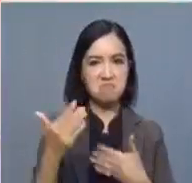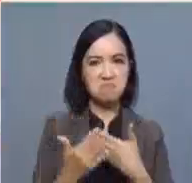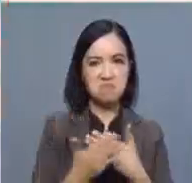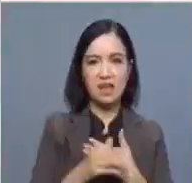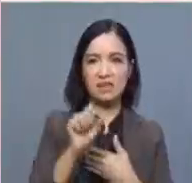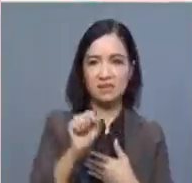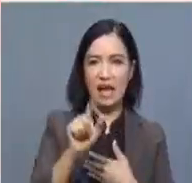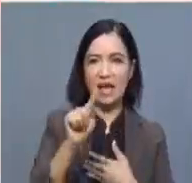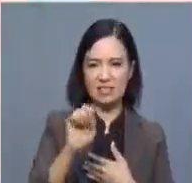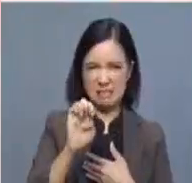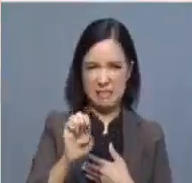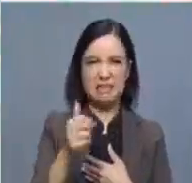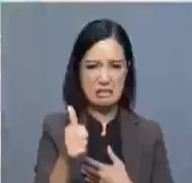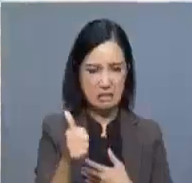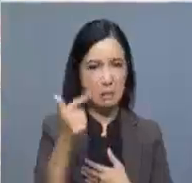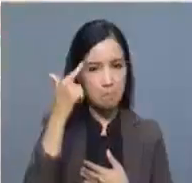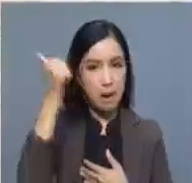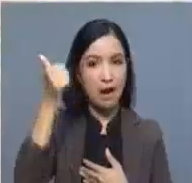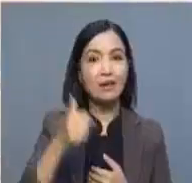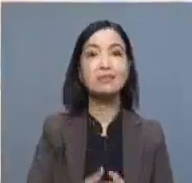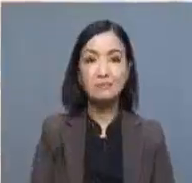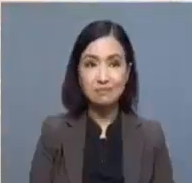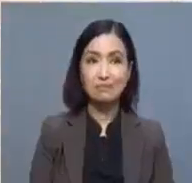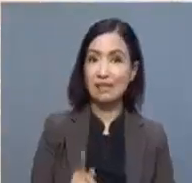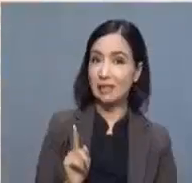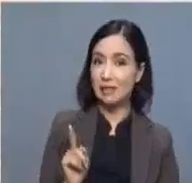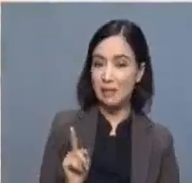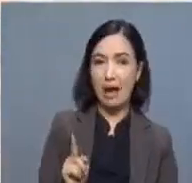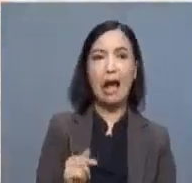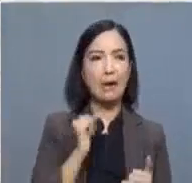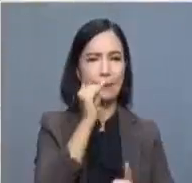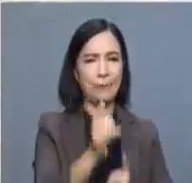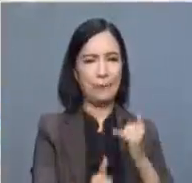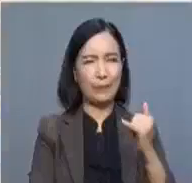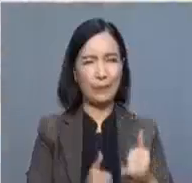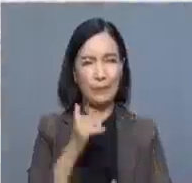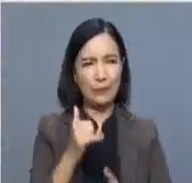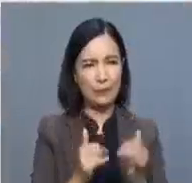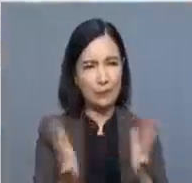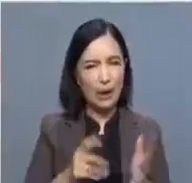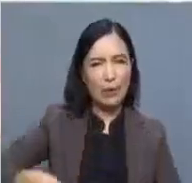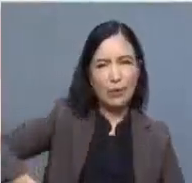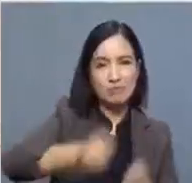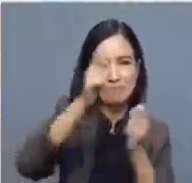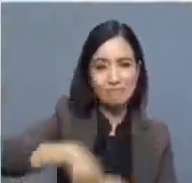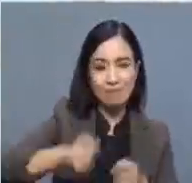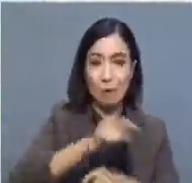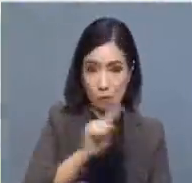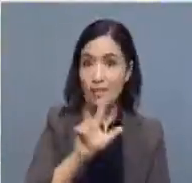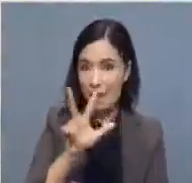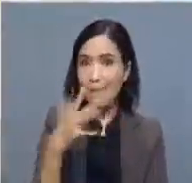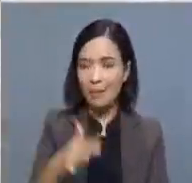ส่วนการเล่นน้ำสงกรานต์ตอนนี้เริ่มคึกคักแล้วนะคะรอบคูเมืองเชียงใหม่มีนักท่องเที่ยวเล่นน้ำสงท้ายสงกรานต์ในวันที่3อย่างสนุกสนาน